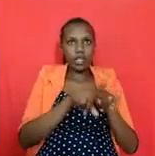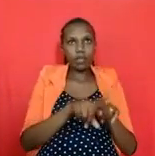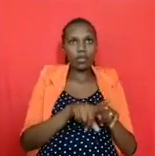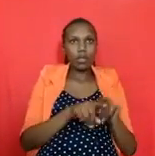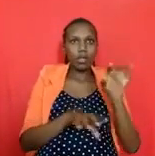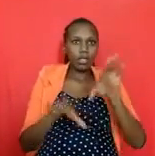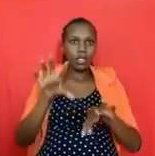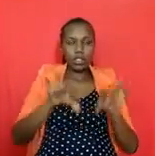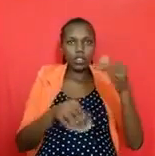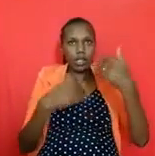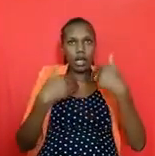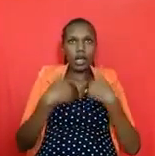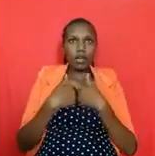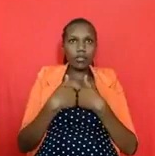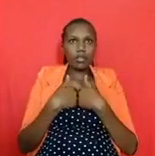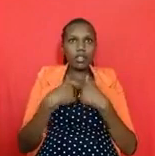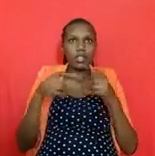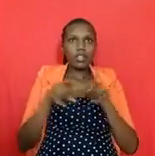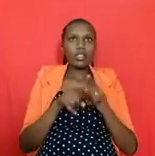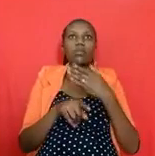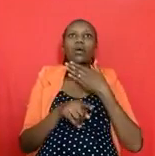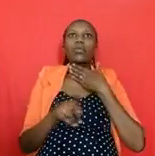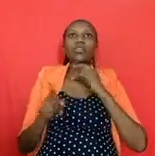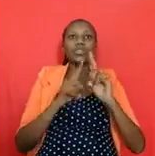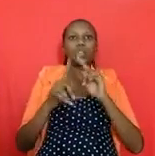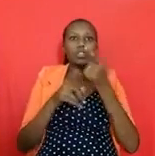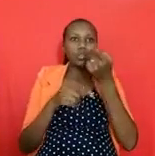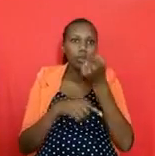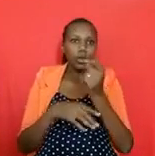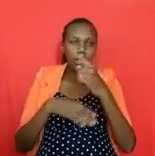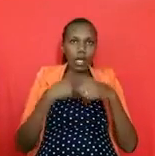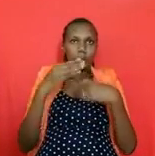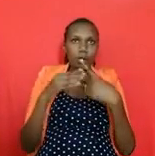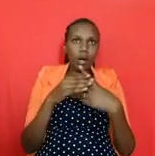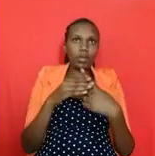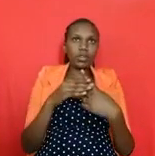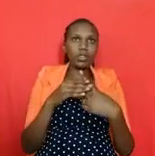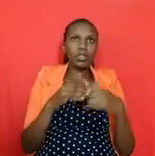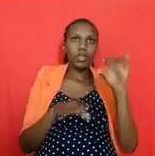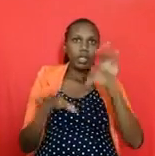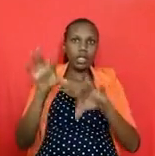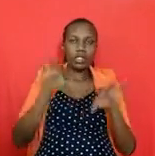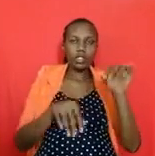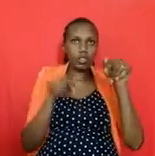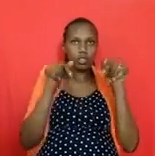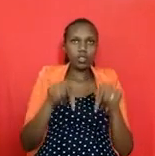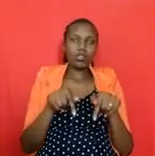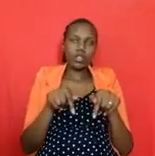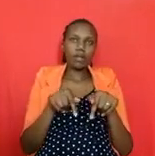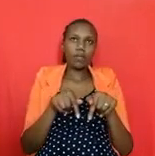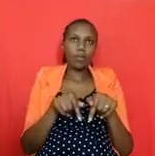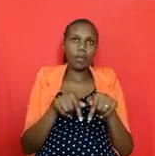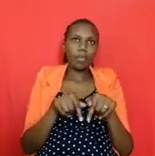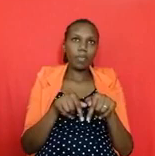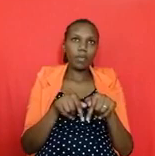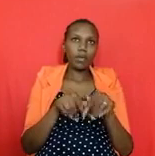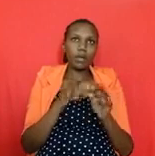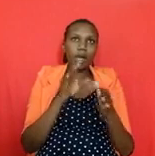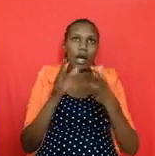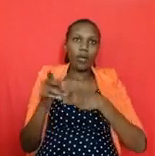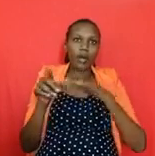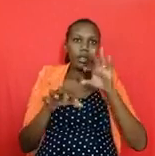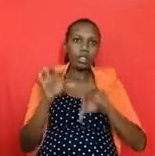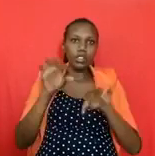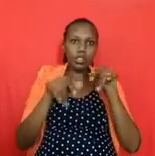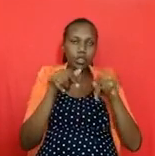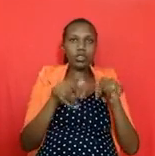ithurano. Na ni ngwenda kwaria hanini, iguru ya ithurano citu muthenya wa umuthi. Ithurano cia